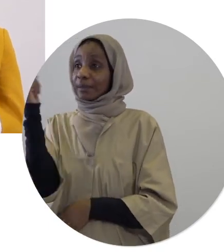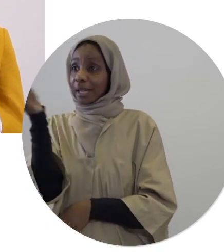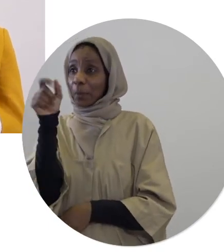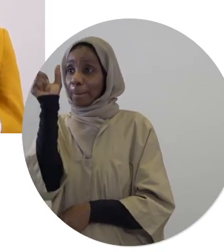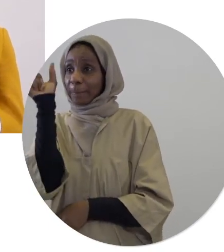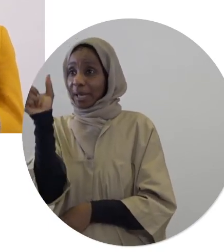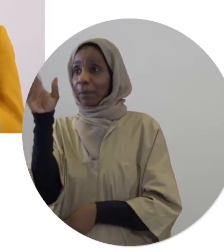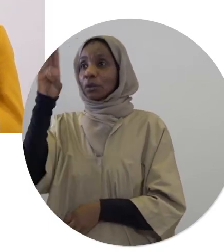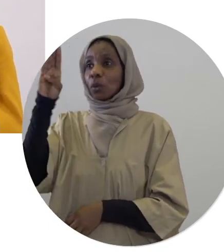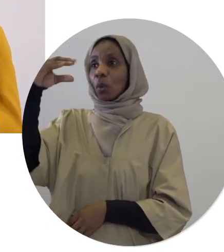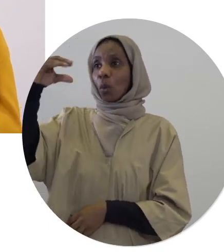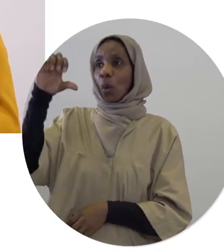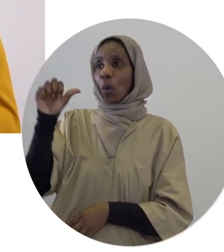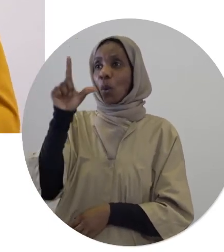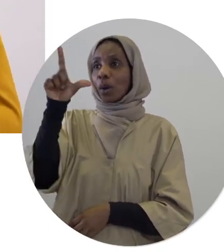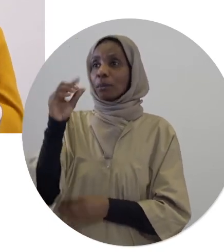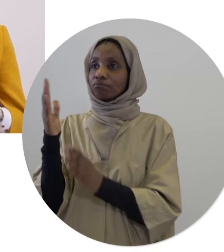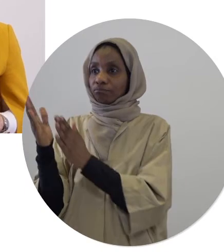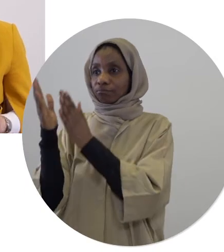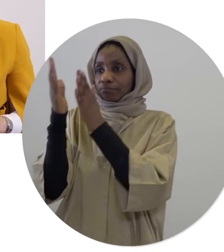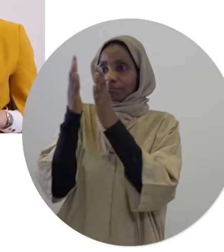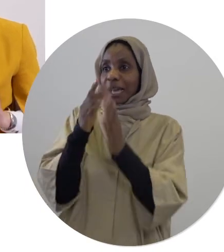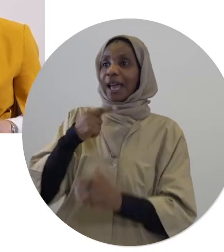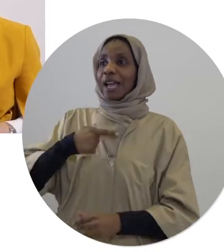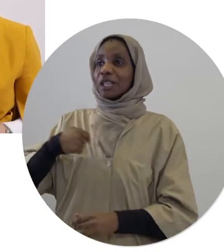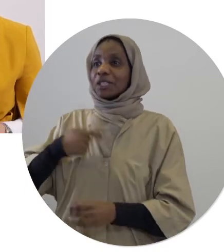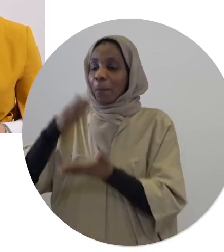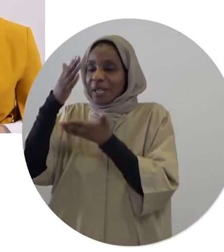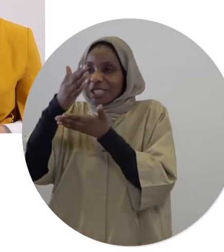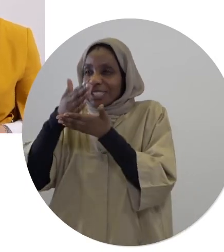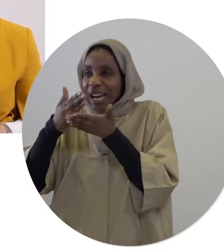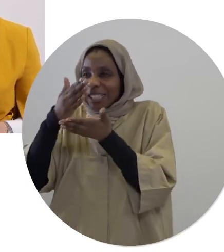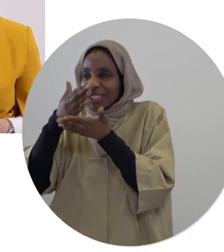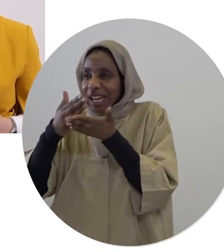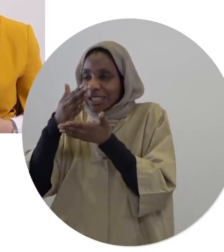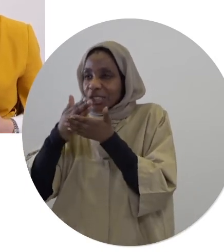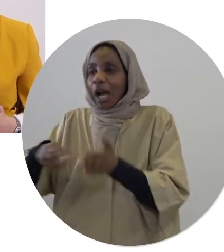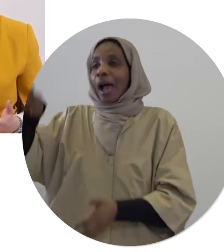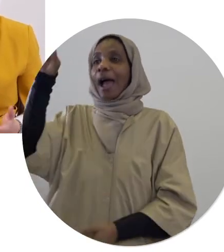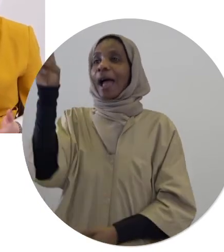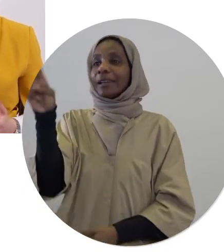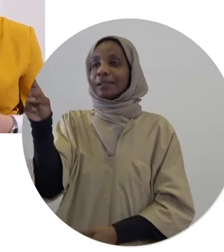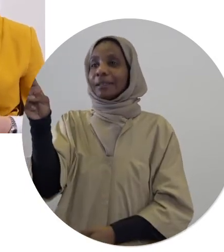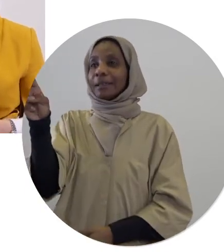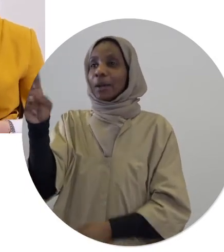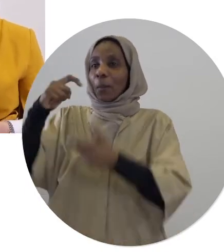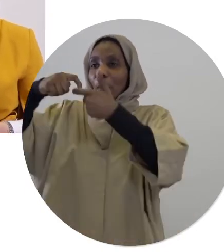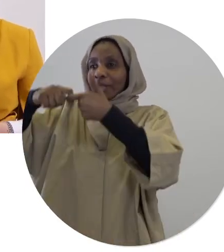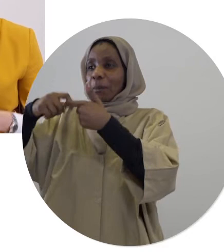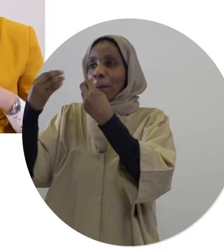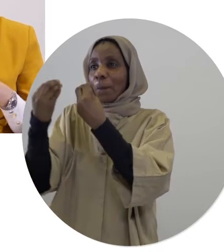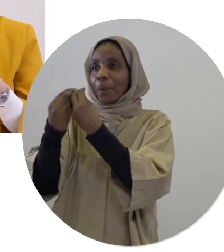نكتب كلمة كحول ثم اسم شق الألكيل المرتبط بمجموعة